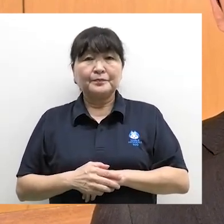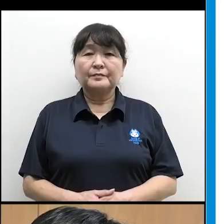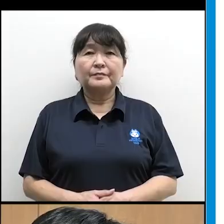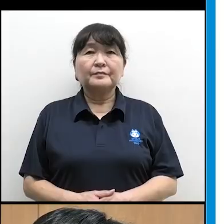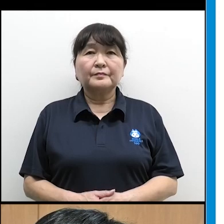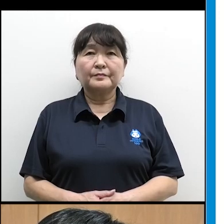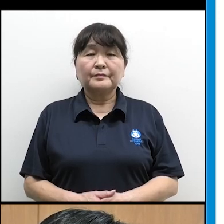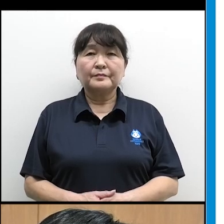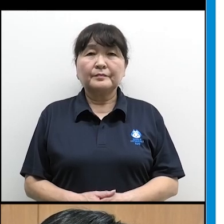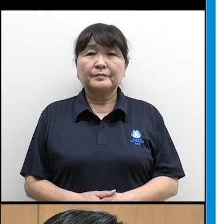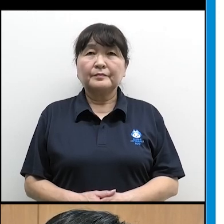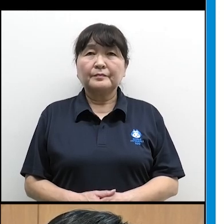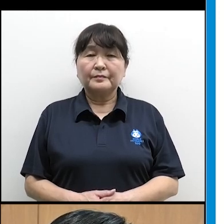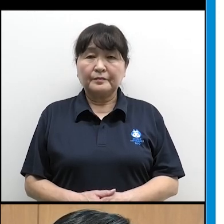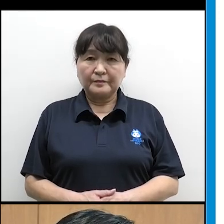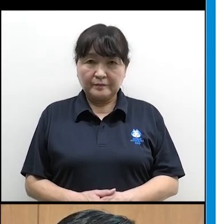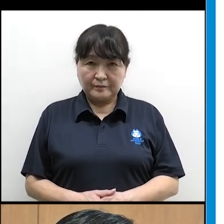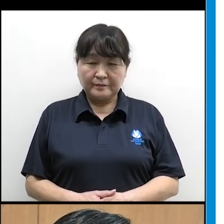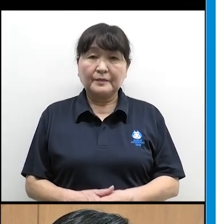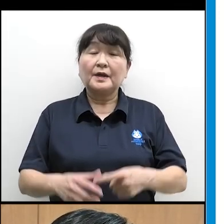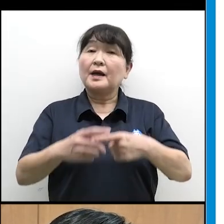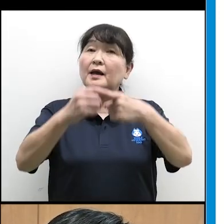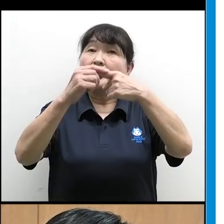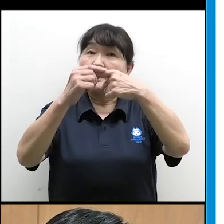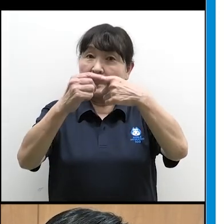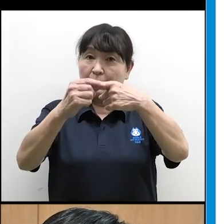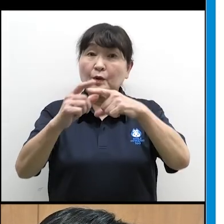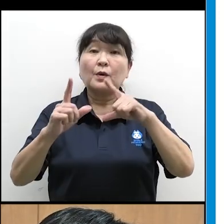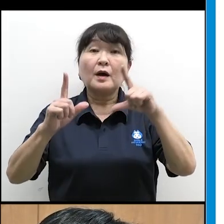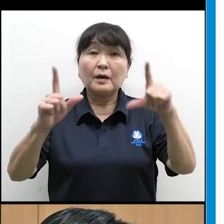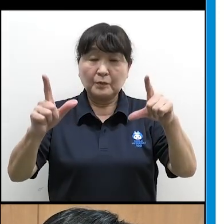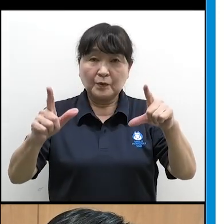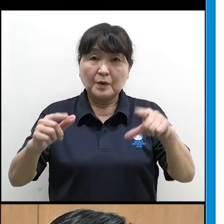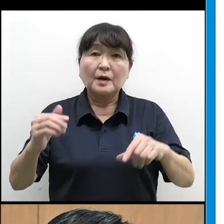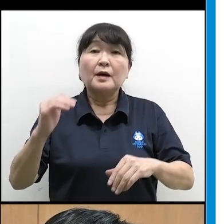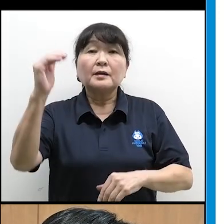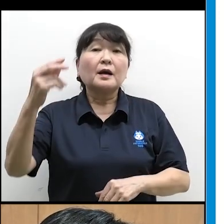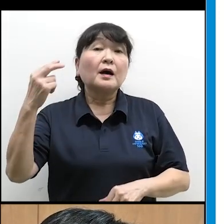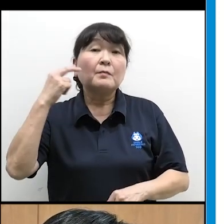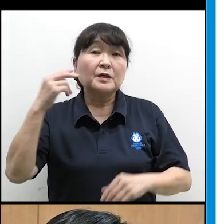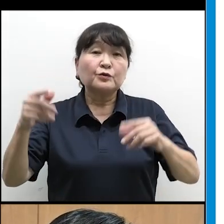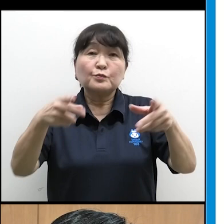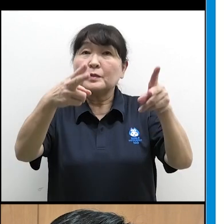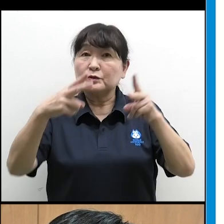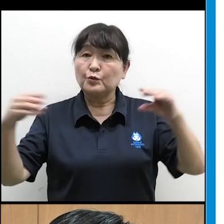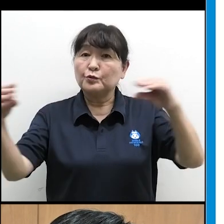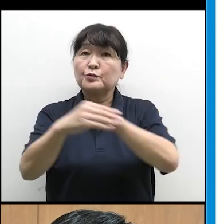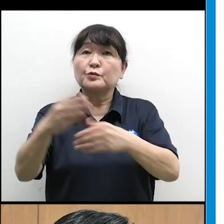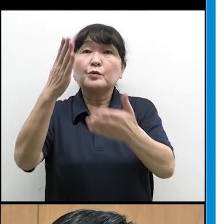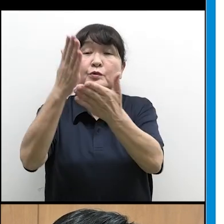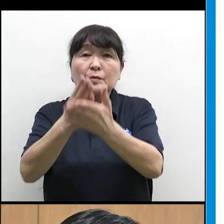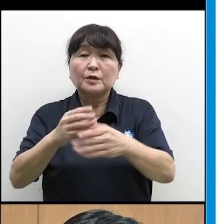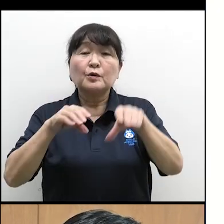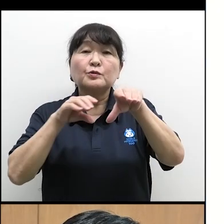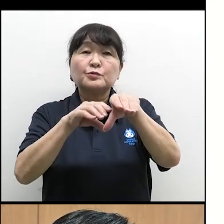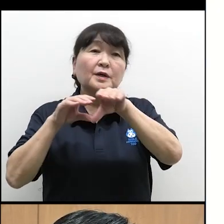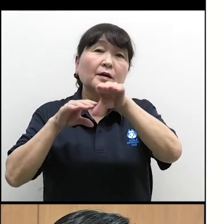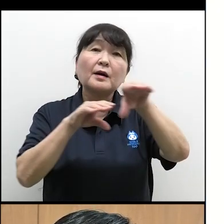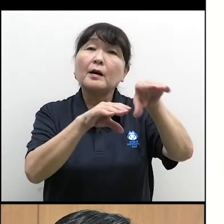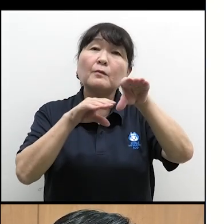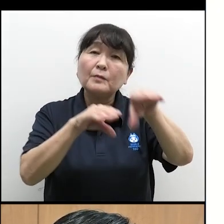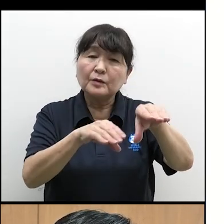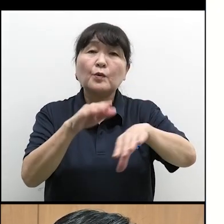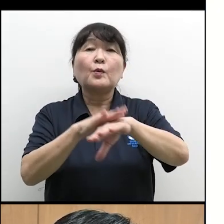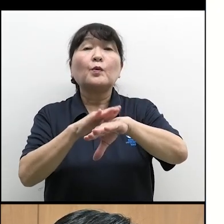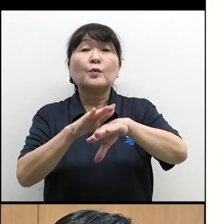。それでは1点目の発表事項、高松橋通行止めと渋滞緩和の取り組みについてでございます。市内